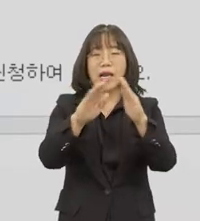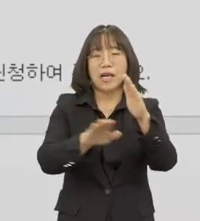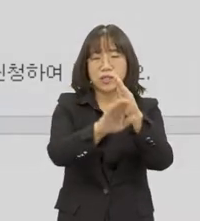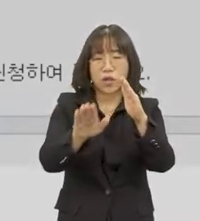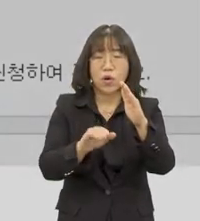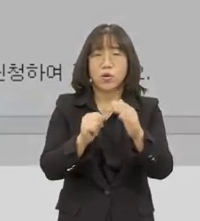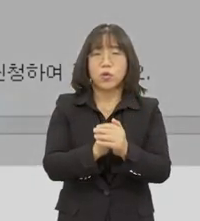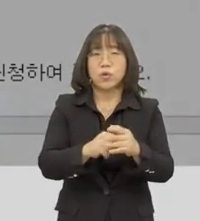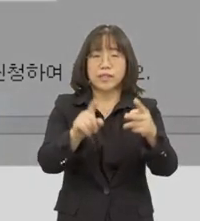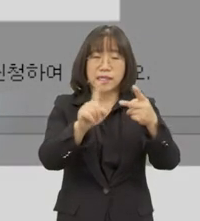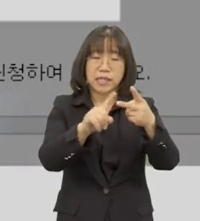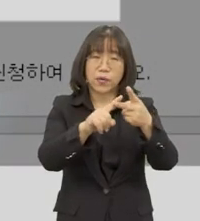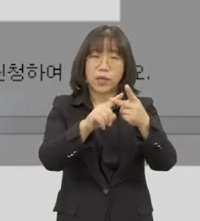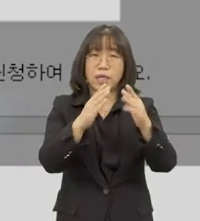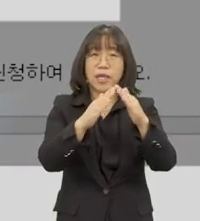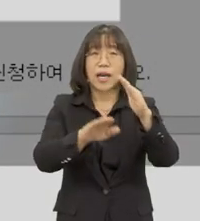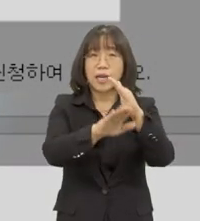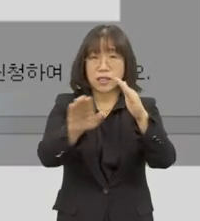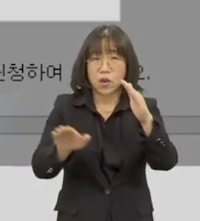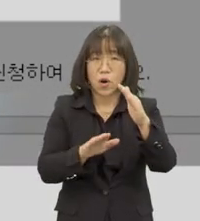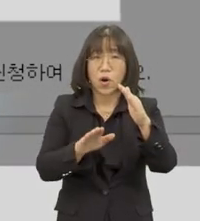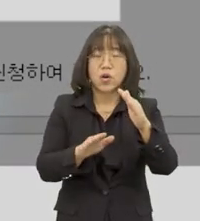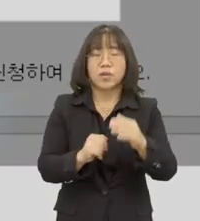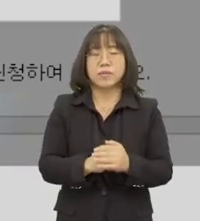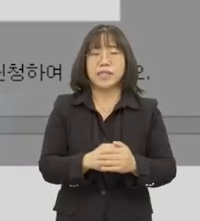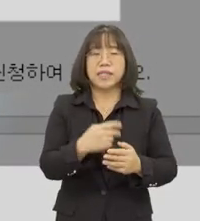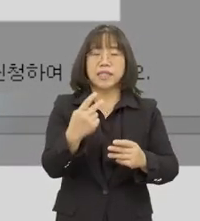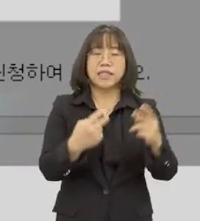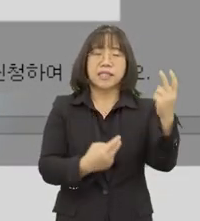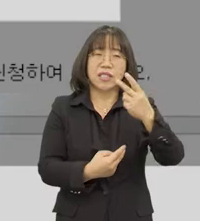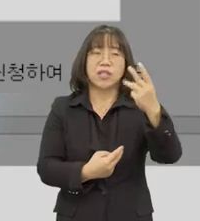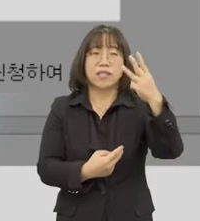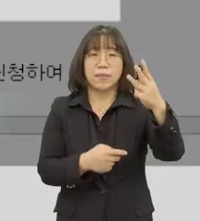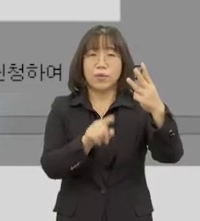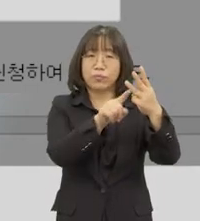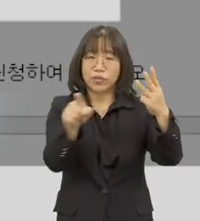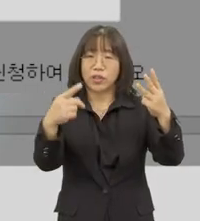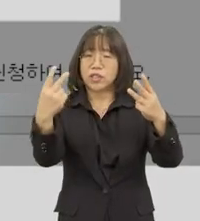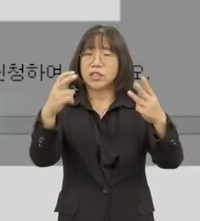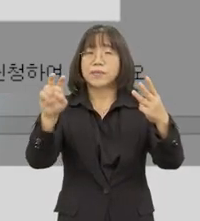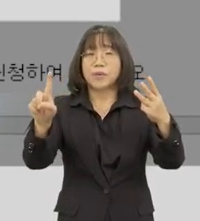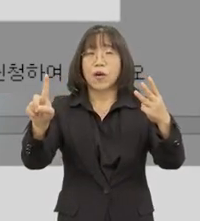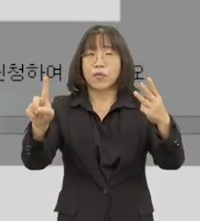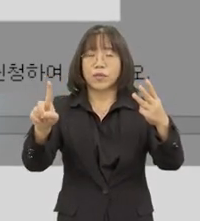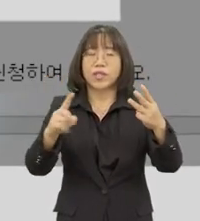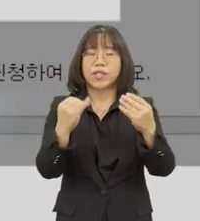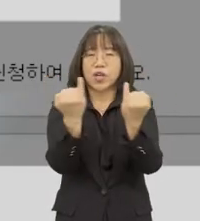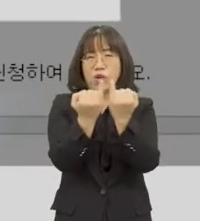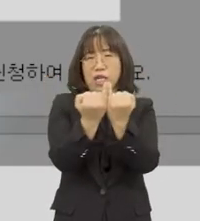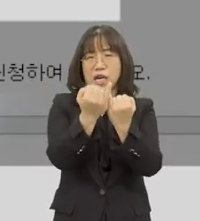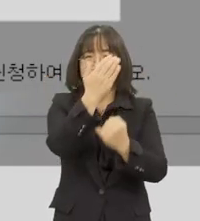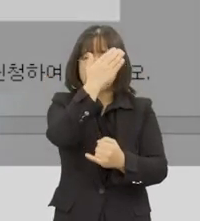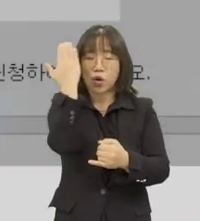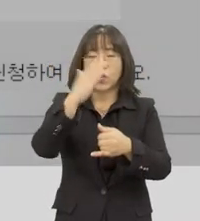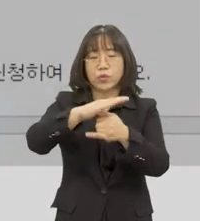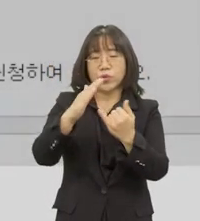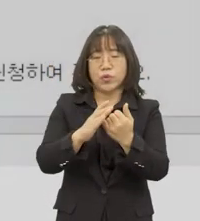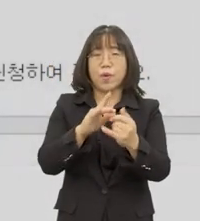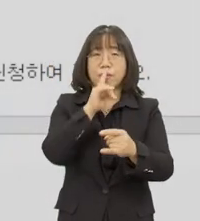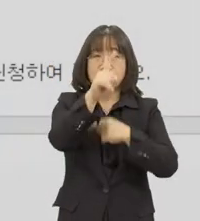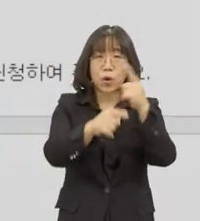가운데 2003년 1월부터 2010년 12월 31일까지 출생한 여성 청소년 이면 누구나